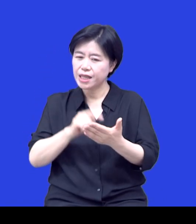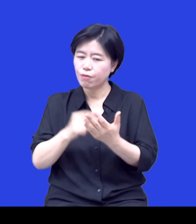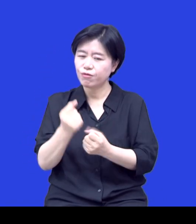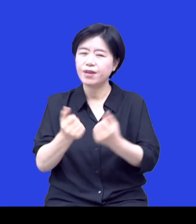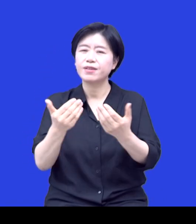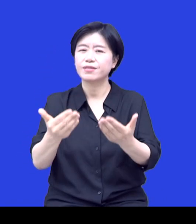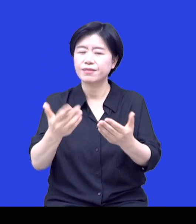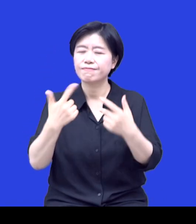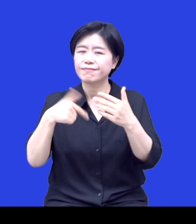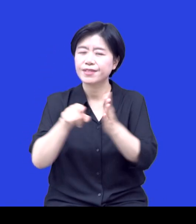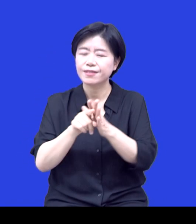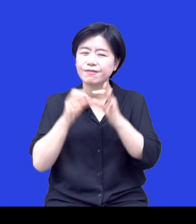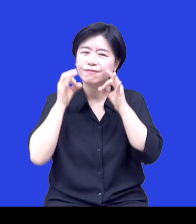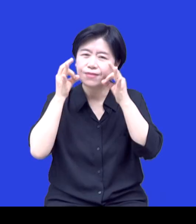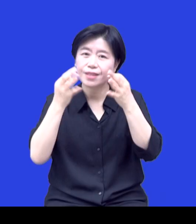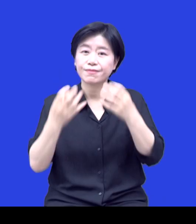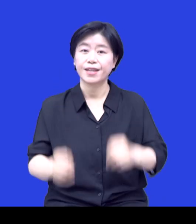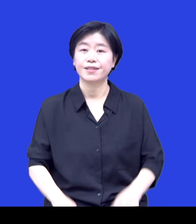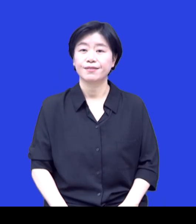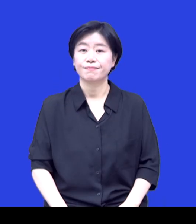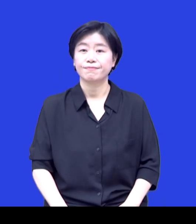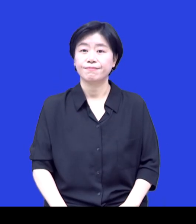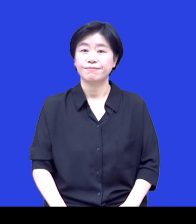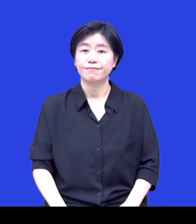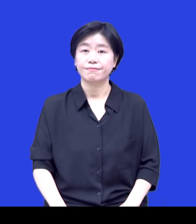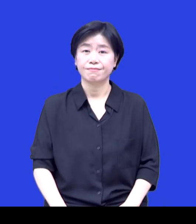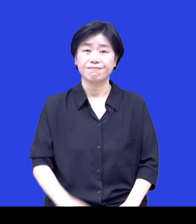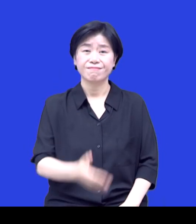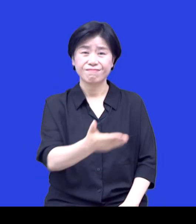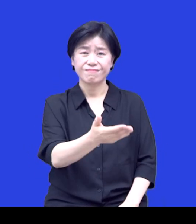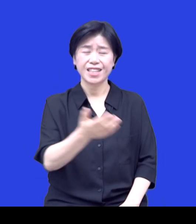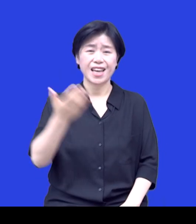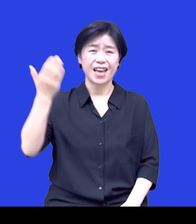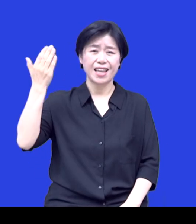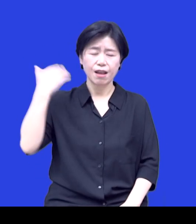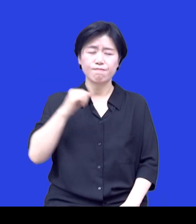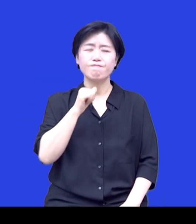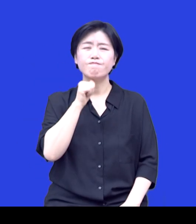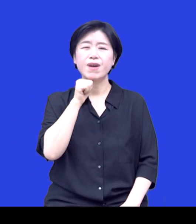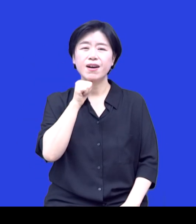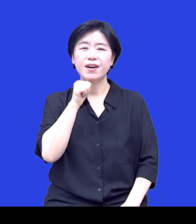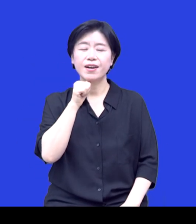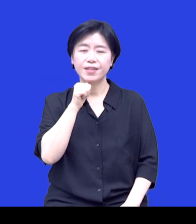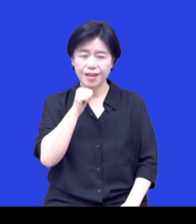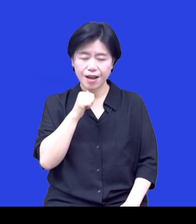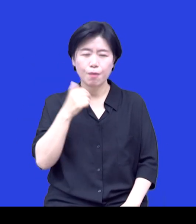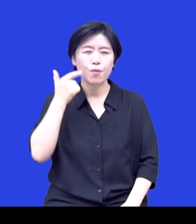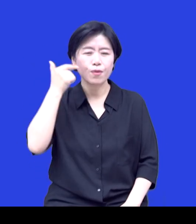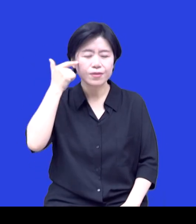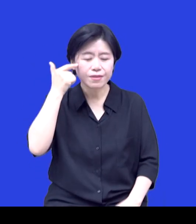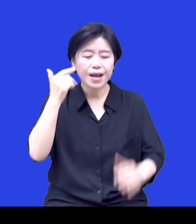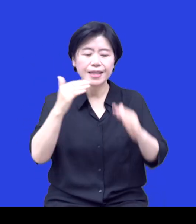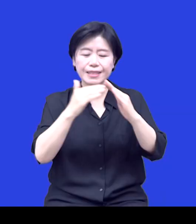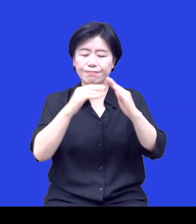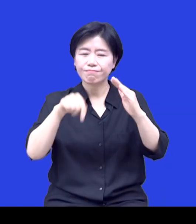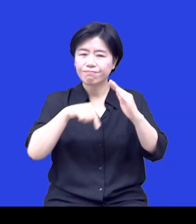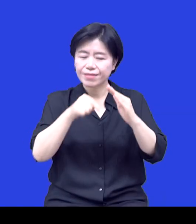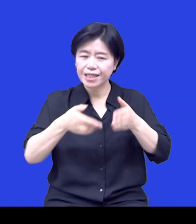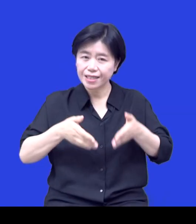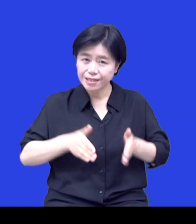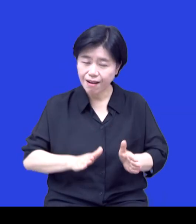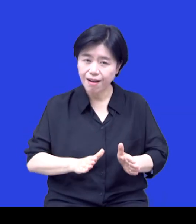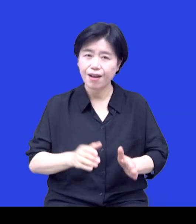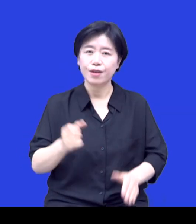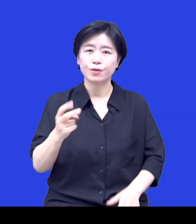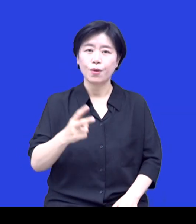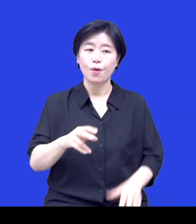돌이켜 생각해 보면 가난한 이민 목회자의 아들로 자라서 또 한국으로 다시 돌아와서 대형 교회 목회